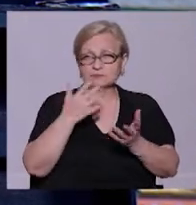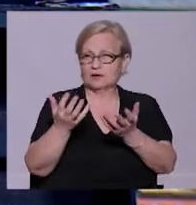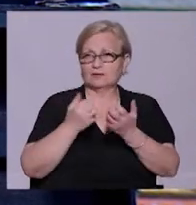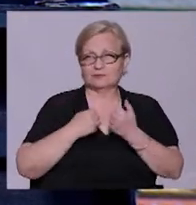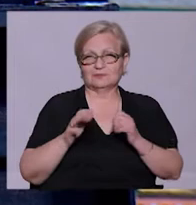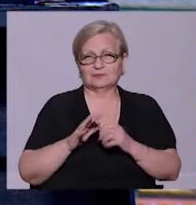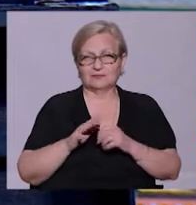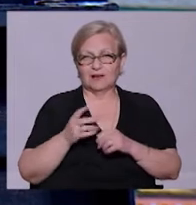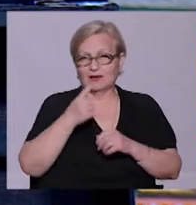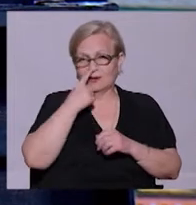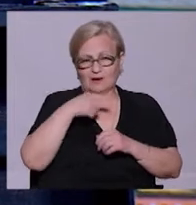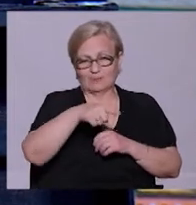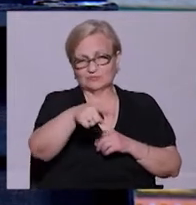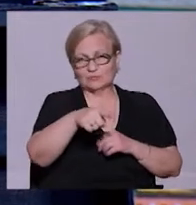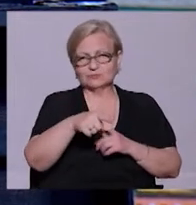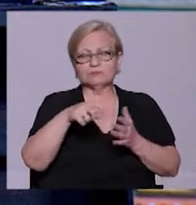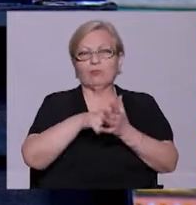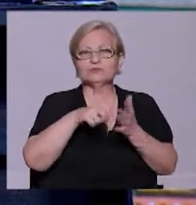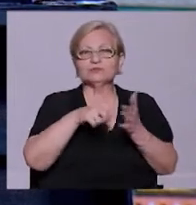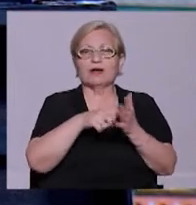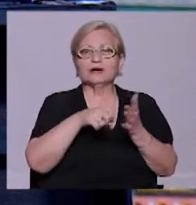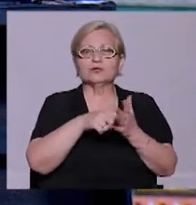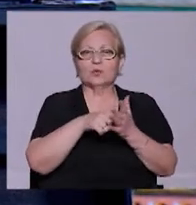დროს სახლის წინ ფოსტალიონმა ჩაიარა.